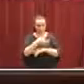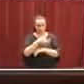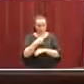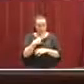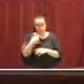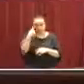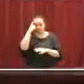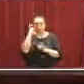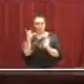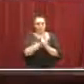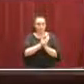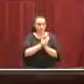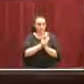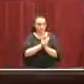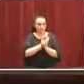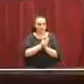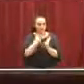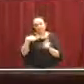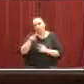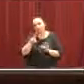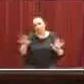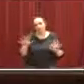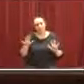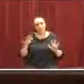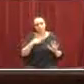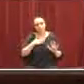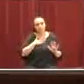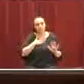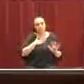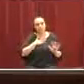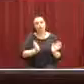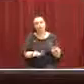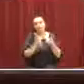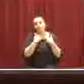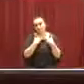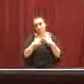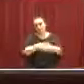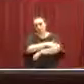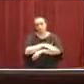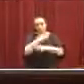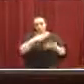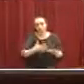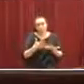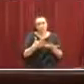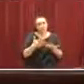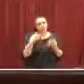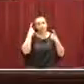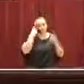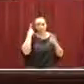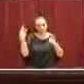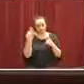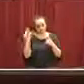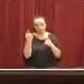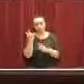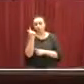vull recordar una vegada més, perquè crec que val la pena recordar-ho, que dins les nostres competències el govern en aquest moment està intentant recuperar